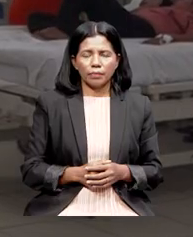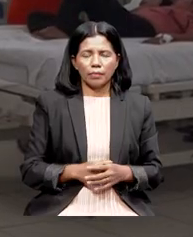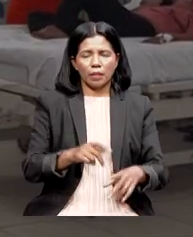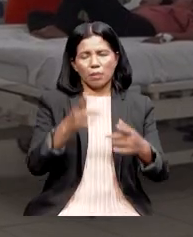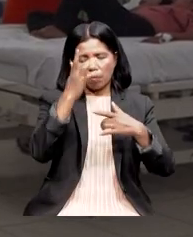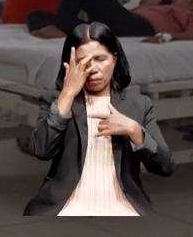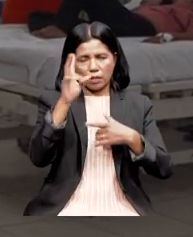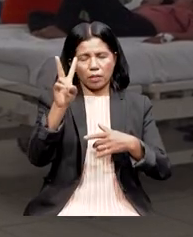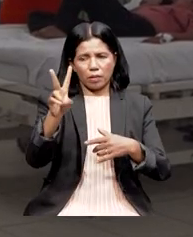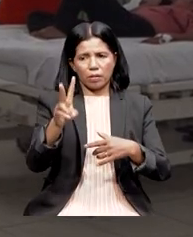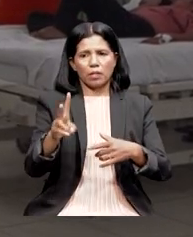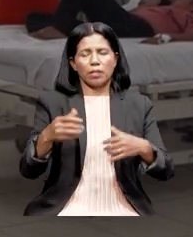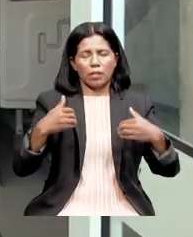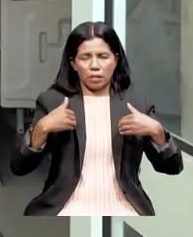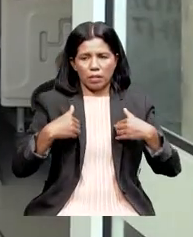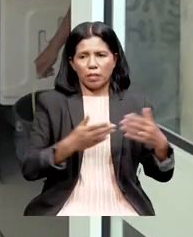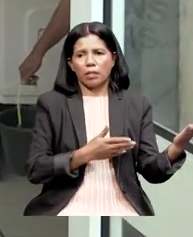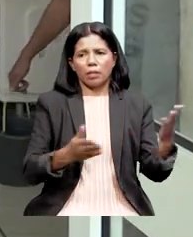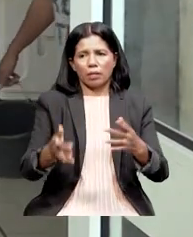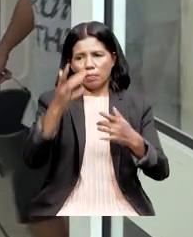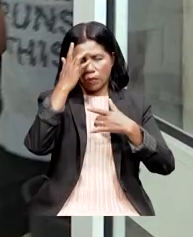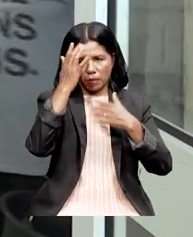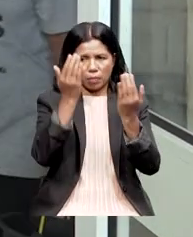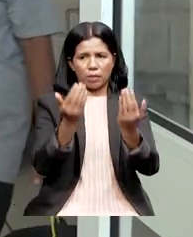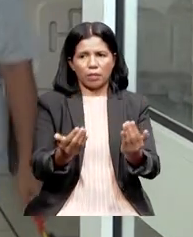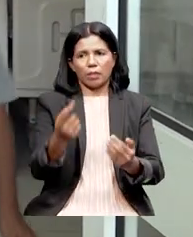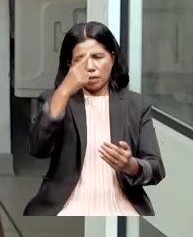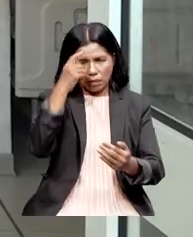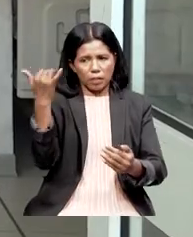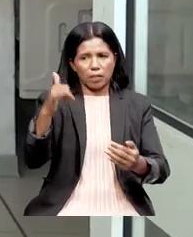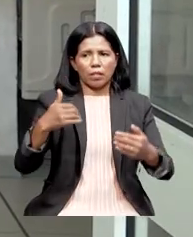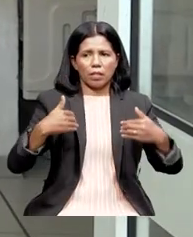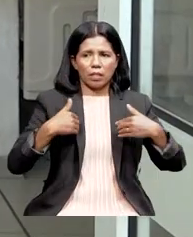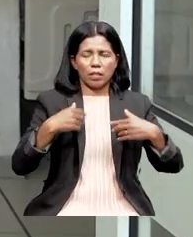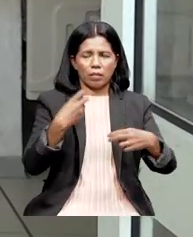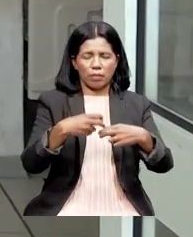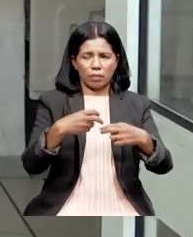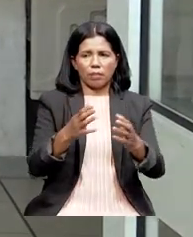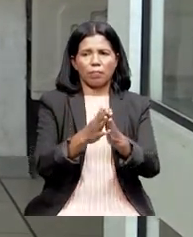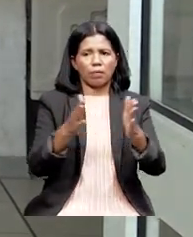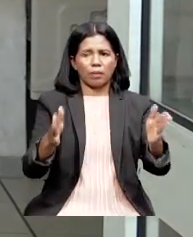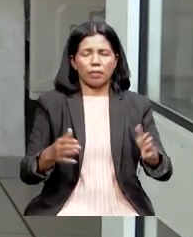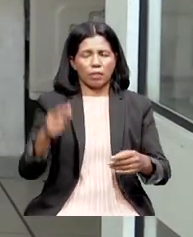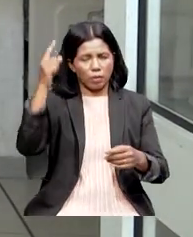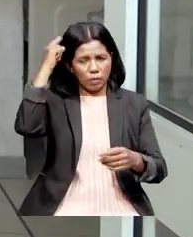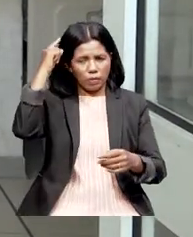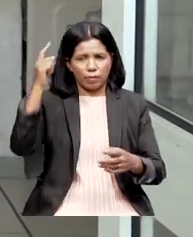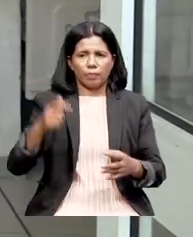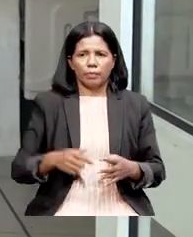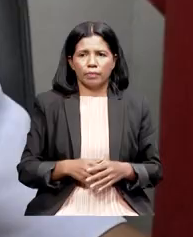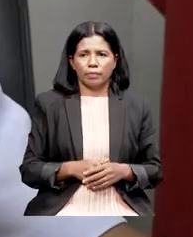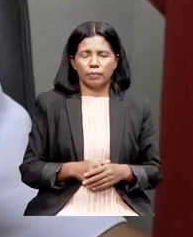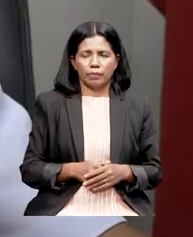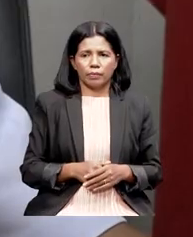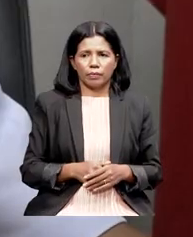rua nene, iha kondisau maini, kondisau nabe ma grave. Tambah sira he pangkara makas, iha sira nia ulu. Si. Ida